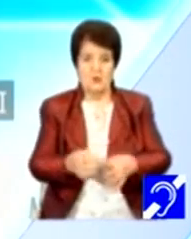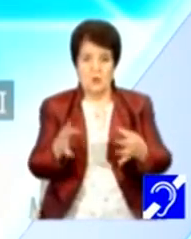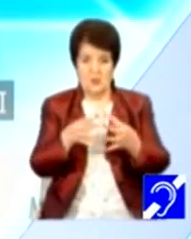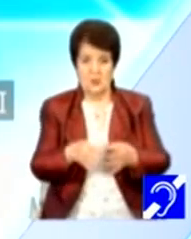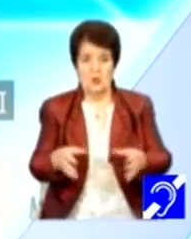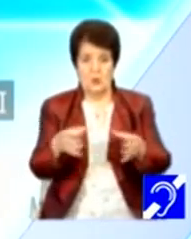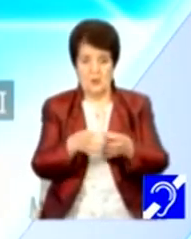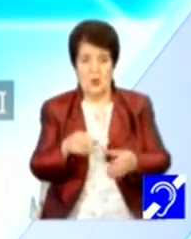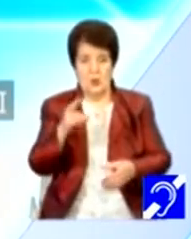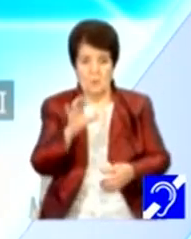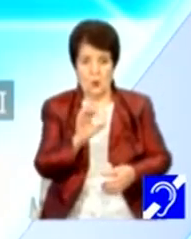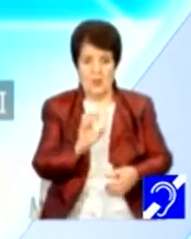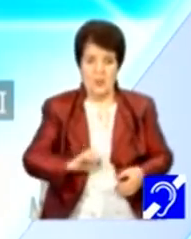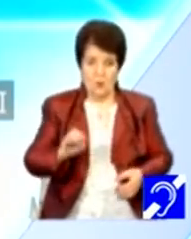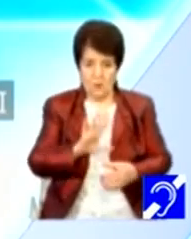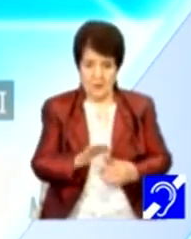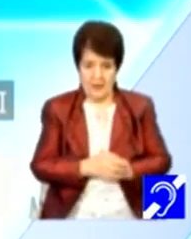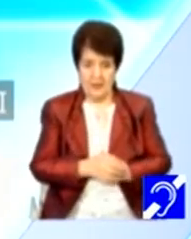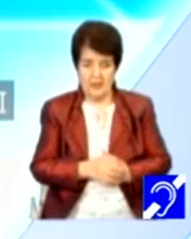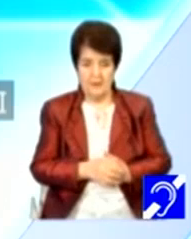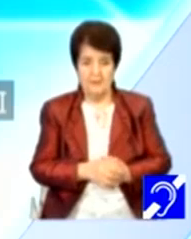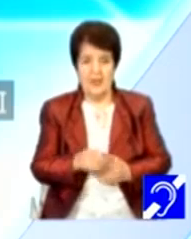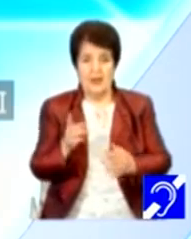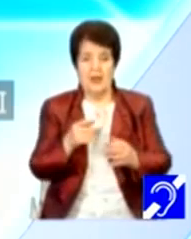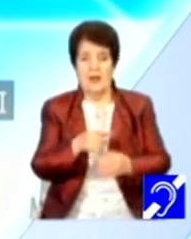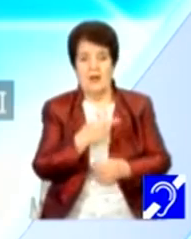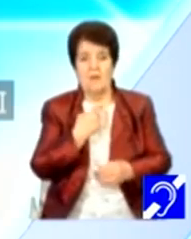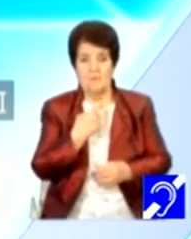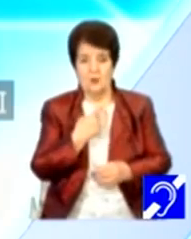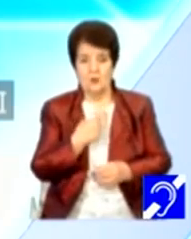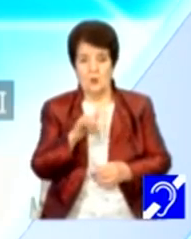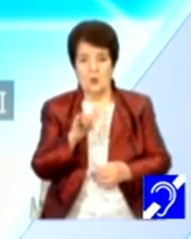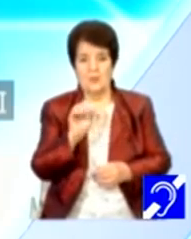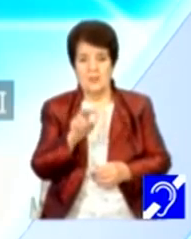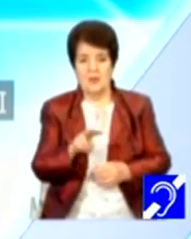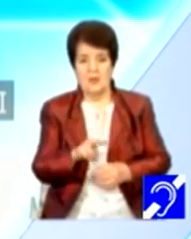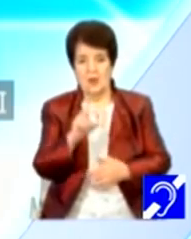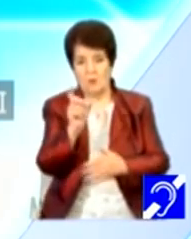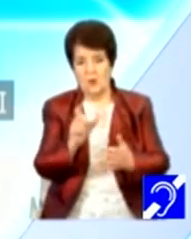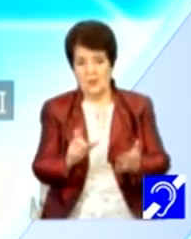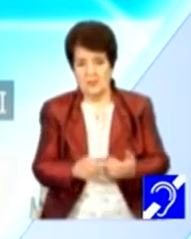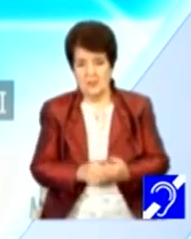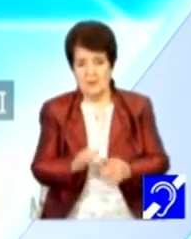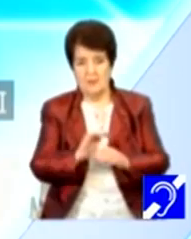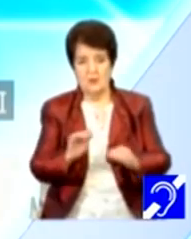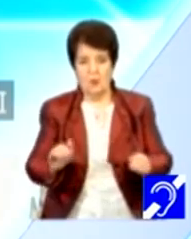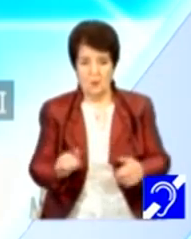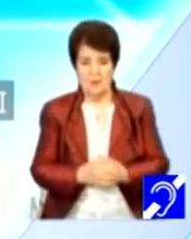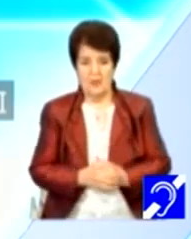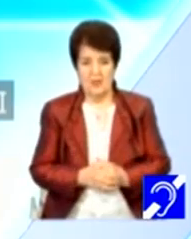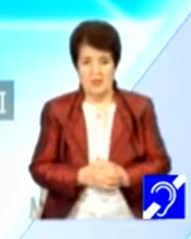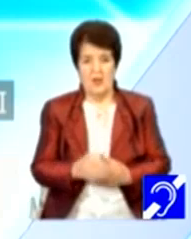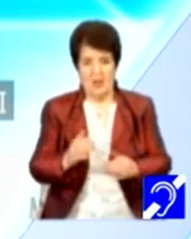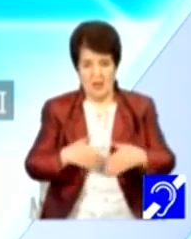cu partidele pro-europene. Ce se referă la votul util, la poeziile astea, știți, pentru copii,